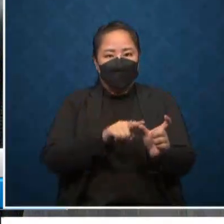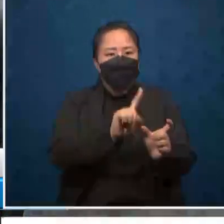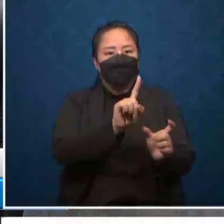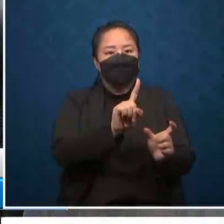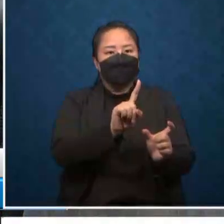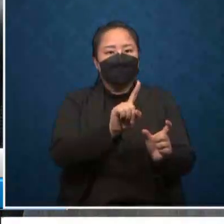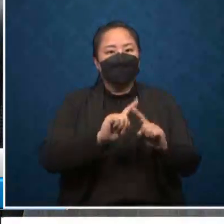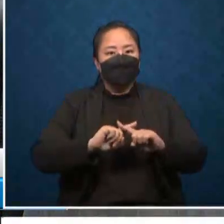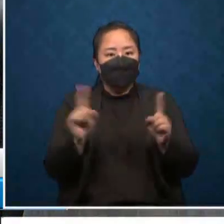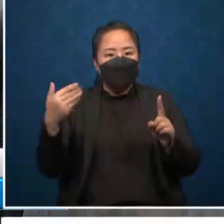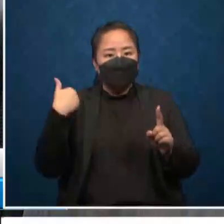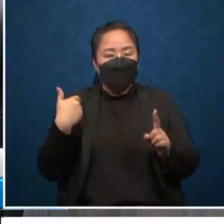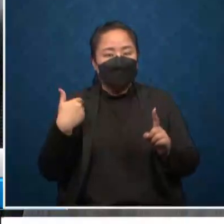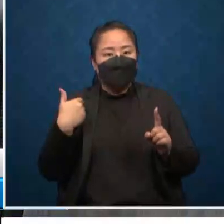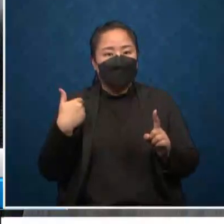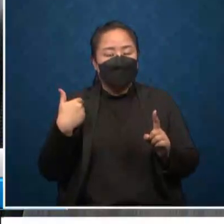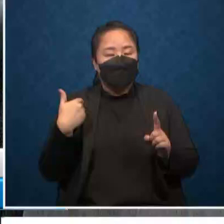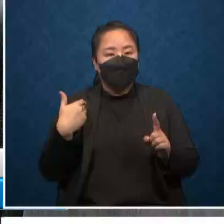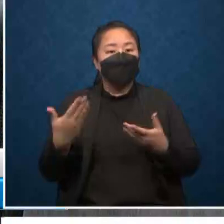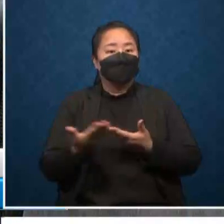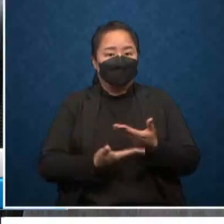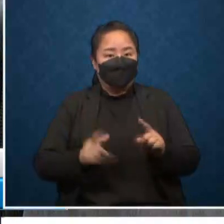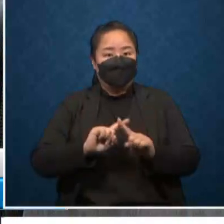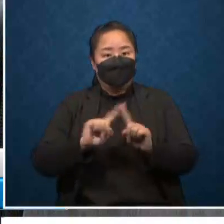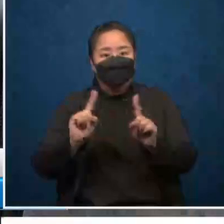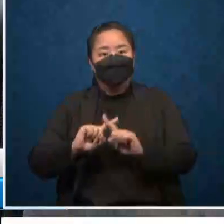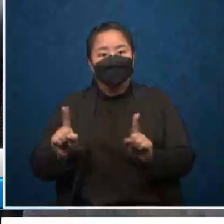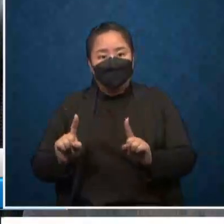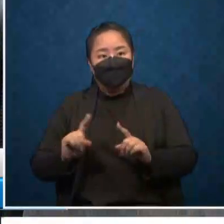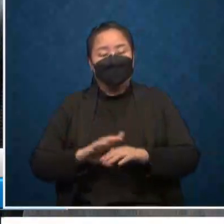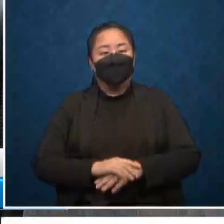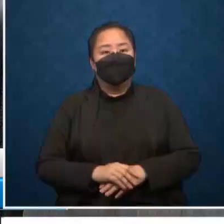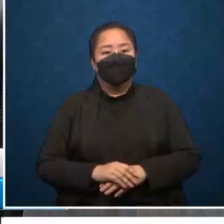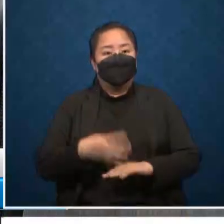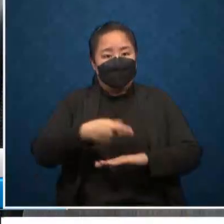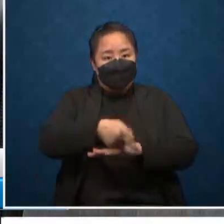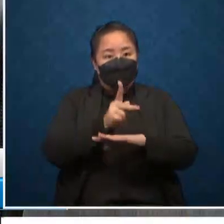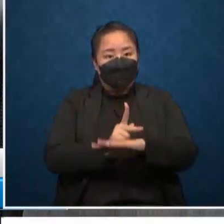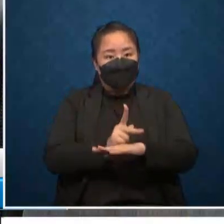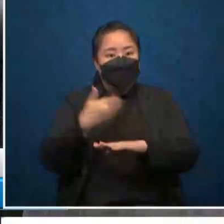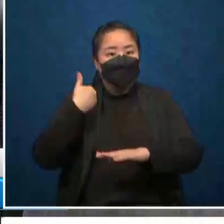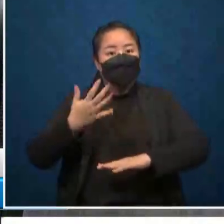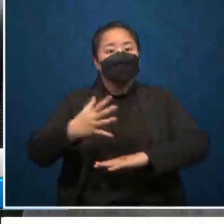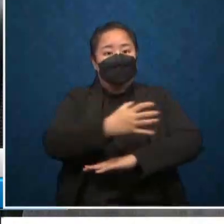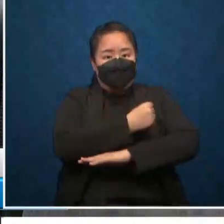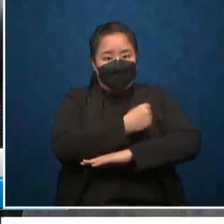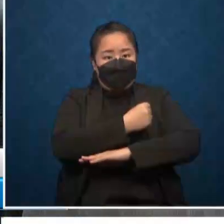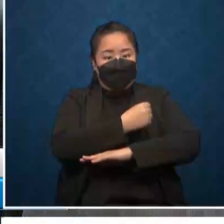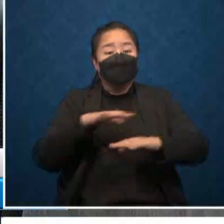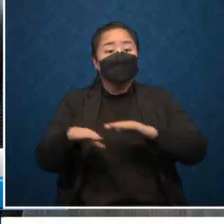แต่ถ้ามีประเด็นของการอภิปลายที่แตกต่างกันประทานเองมีอำนาจ